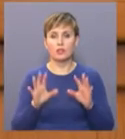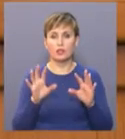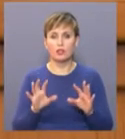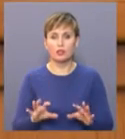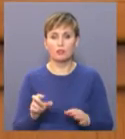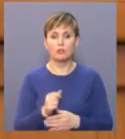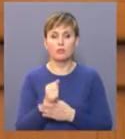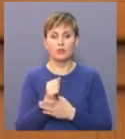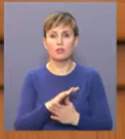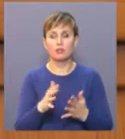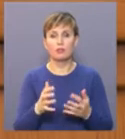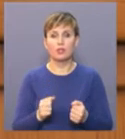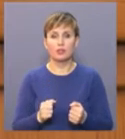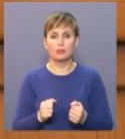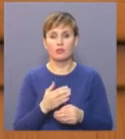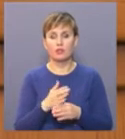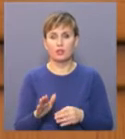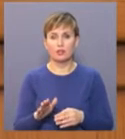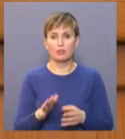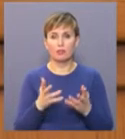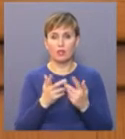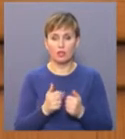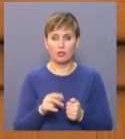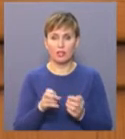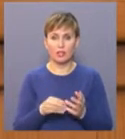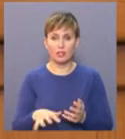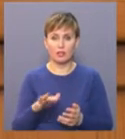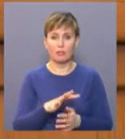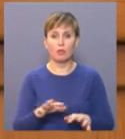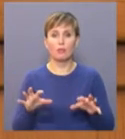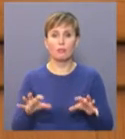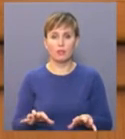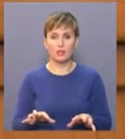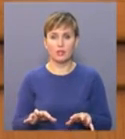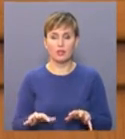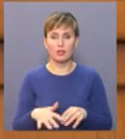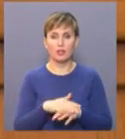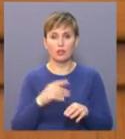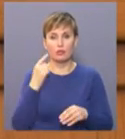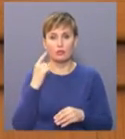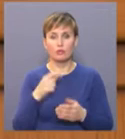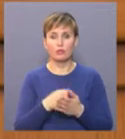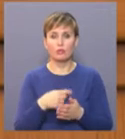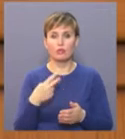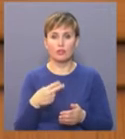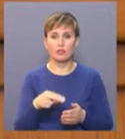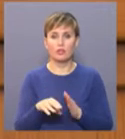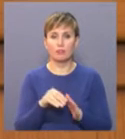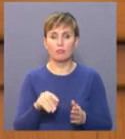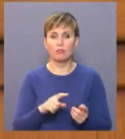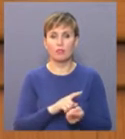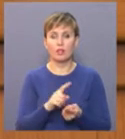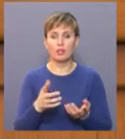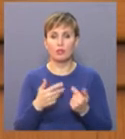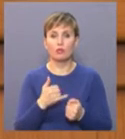поддержки народа не принимаются. Вот, в частности, мораторий на землю. Президент волю народа услышал, до 2020 года объявил мораторий. То